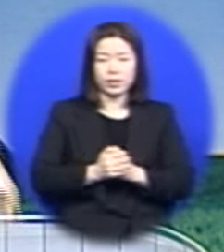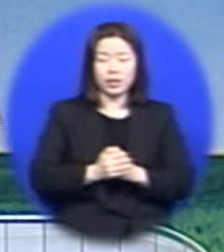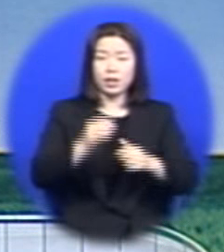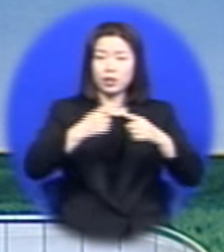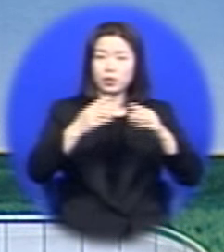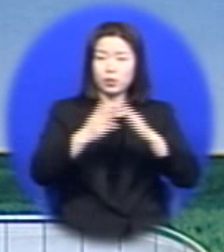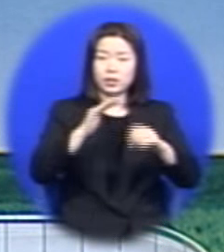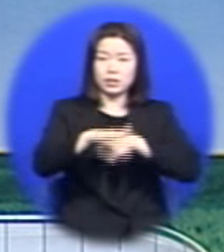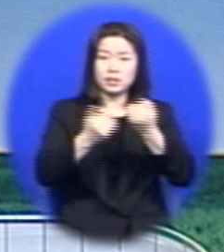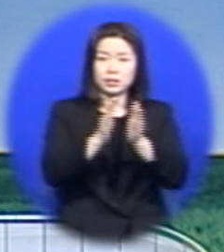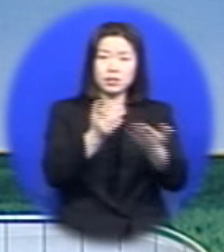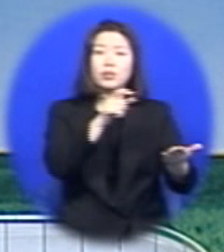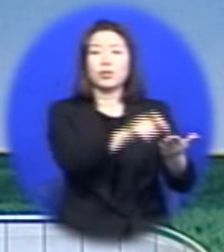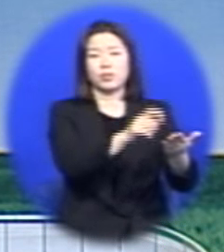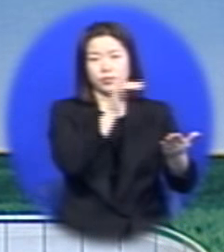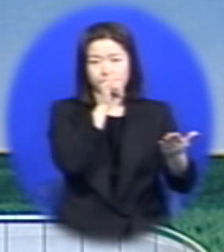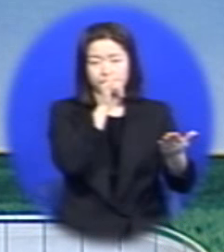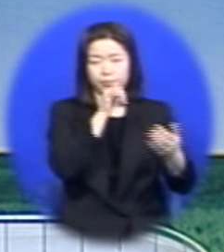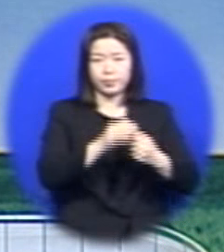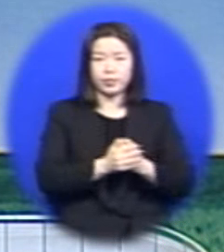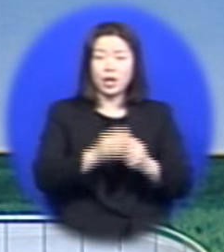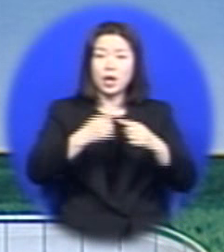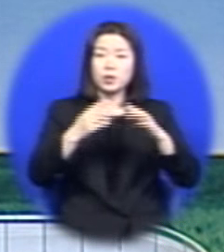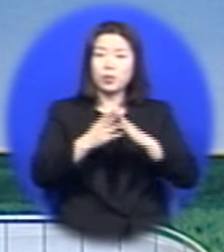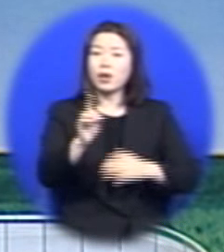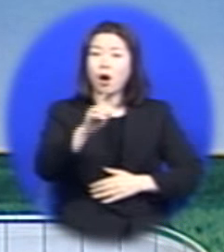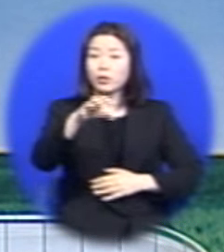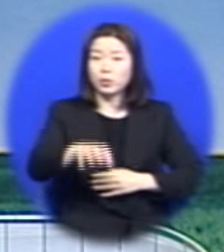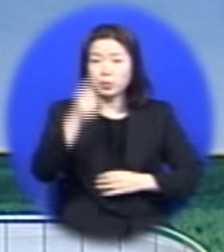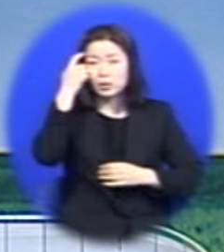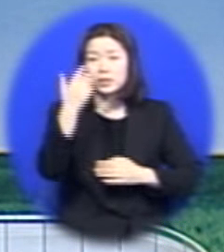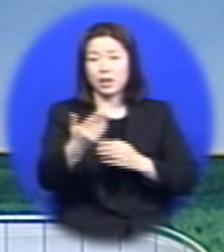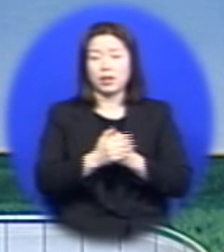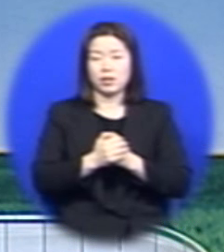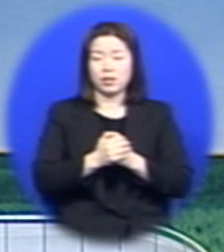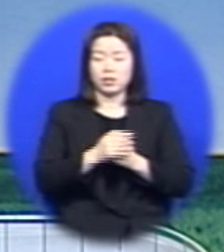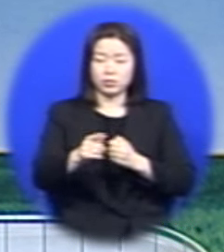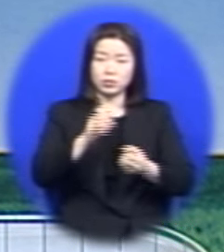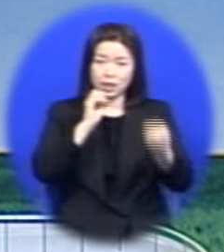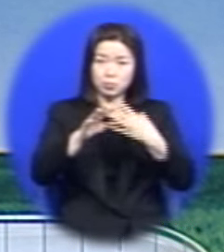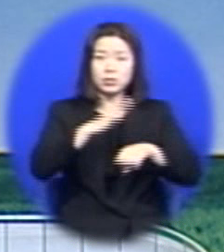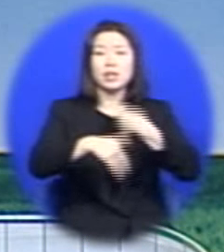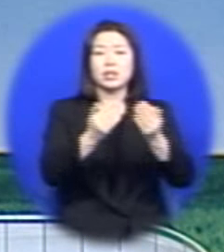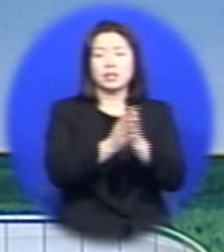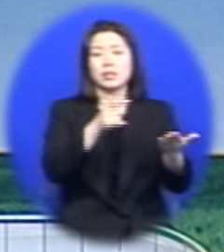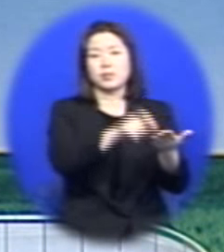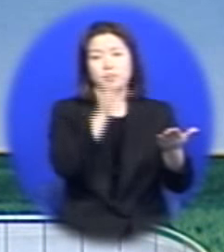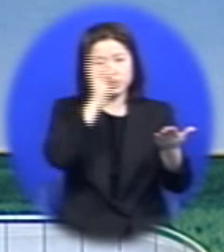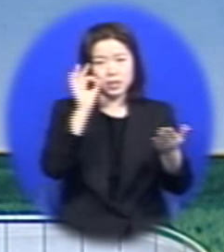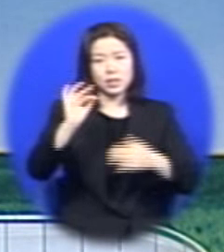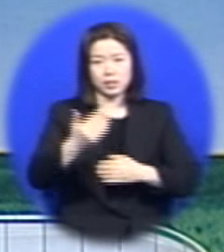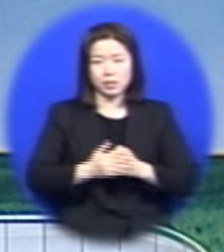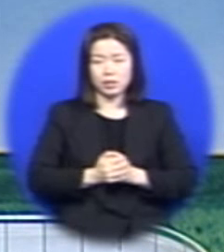교회는 성경에 나와 있는 거예요. 교회는 어떤 곳인가? 그것은 성경에서 봐야 되는 거예요. 우리가